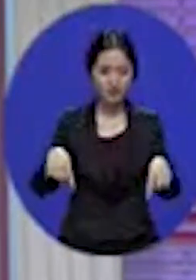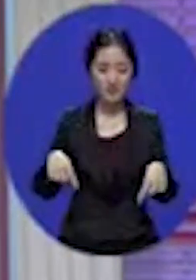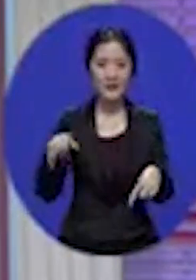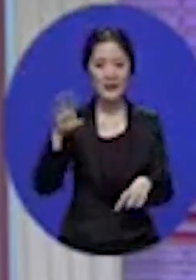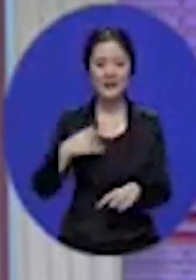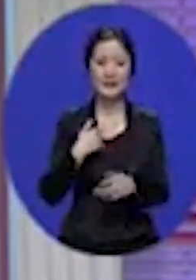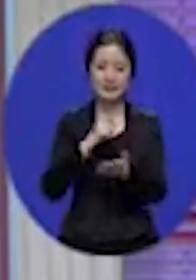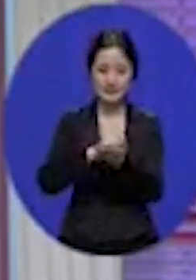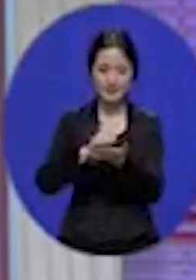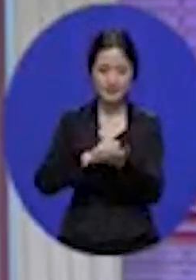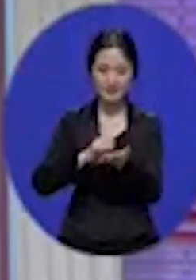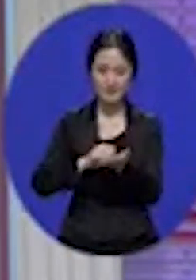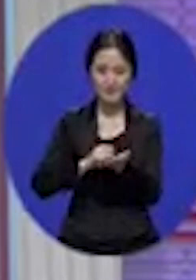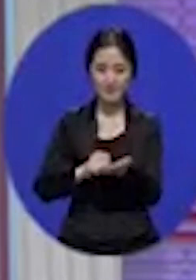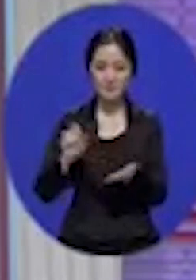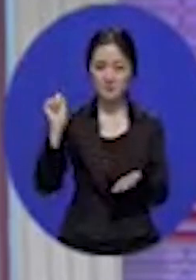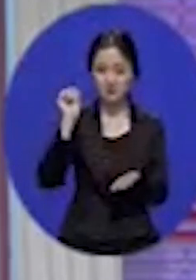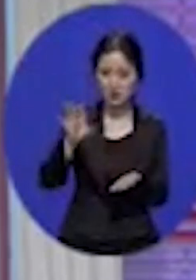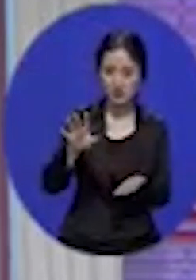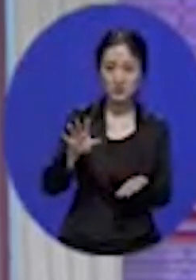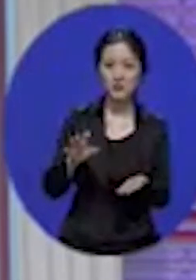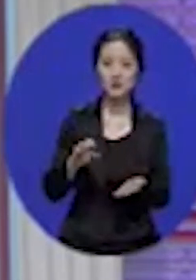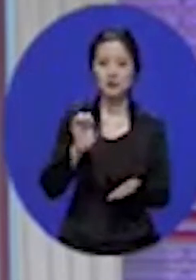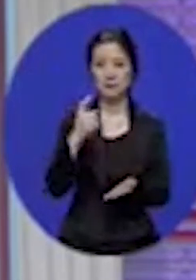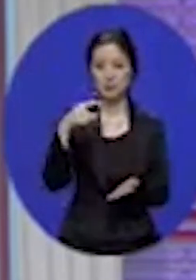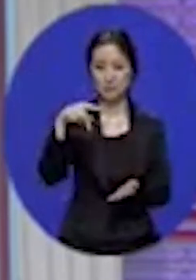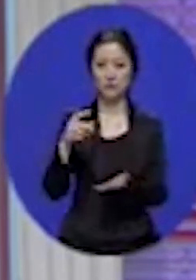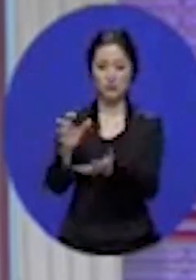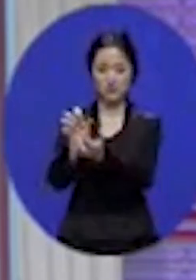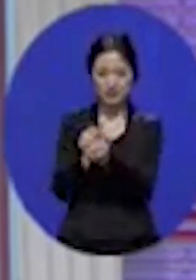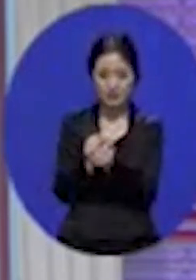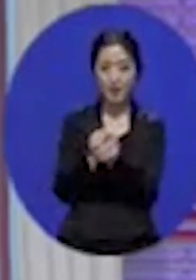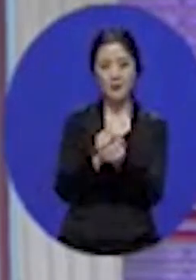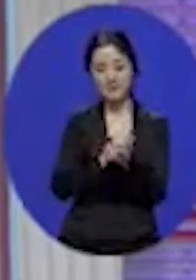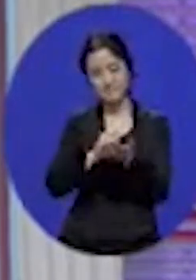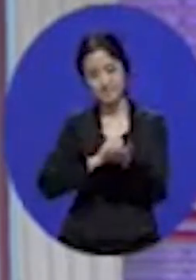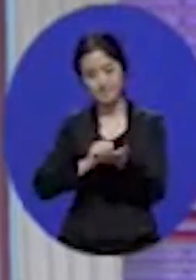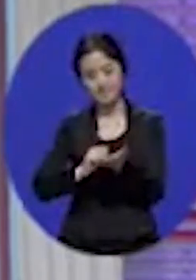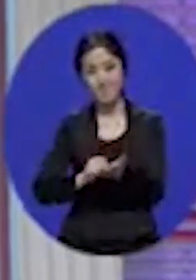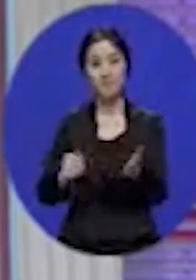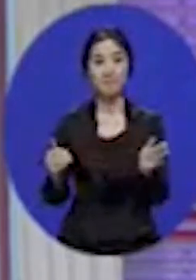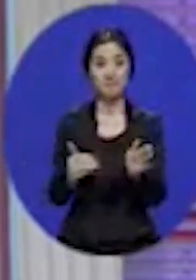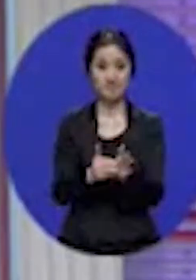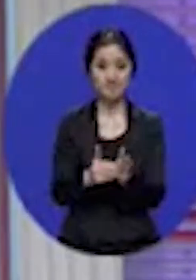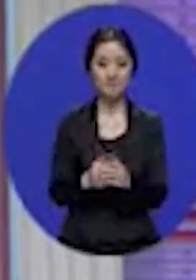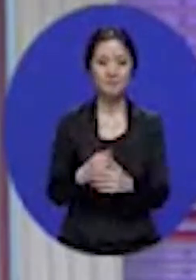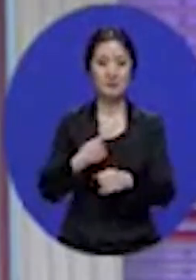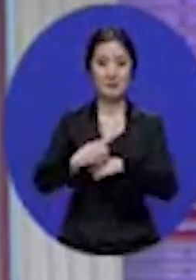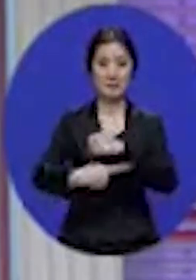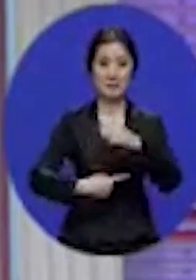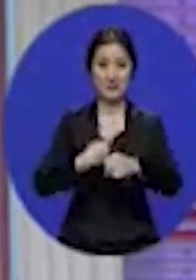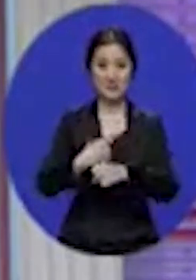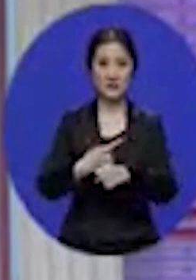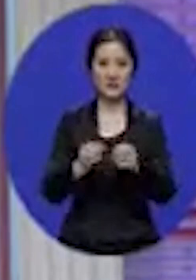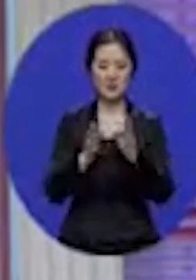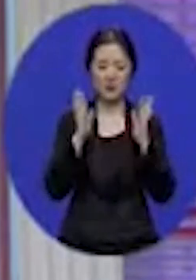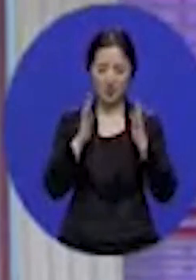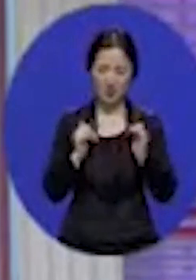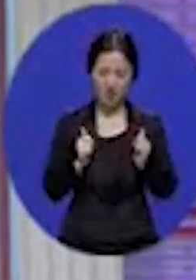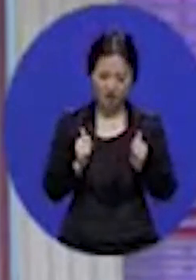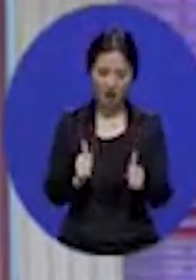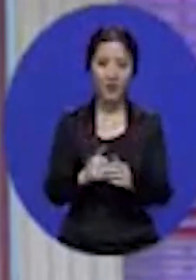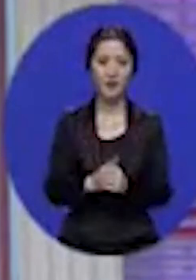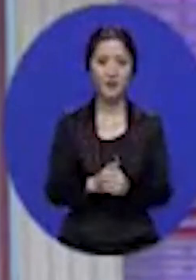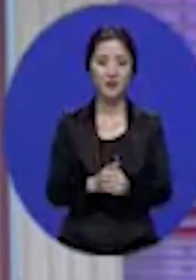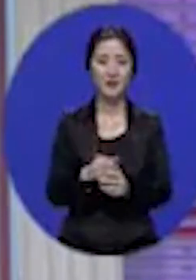단어장을 만들어서 투수는 공 던지는 사람, 포수는 공 받는 사람. 그 1년 동안 진짜 아까 뭐 이회 선생님이 감옥에